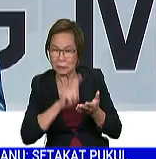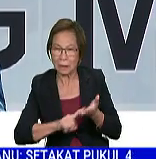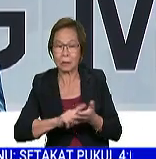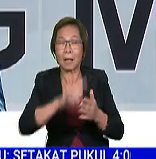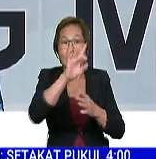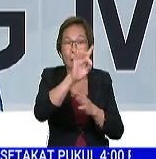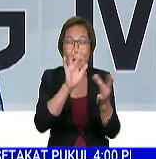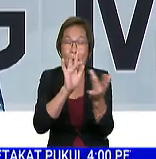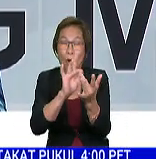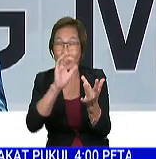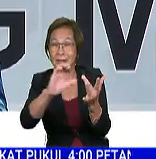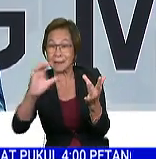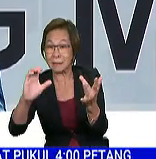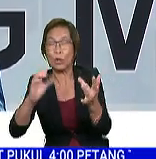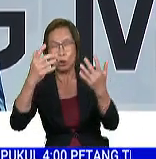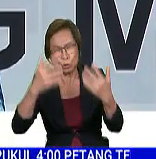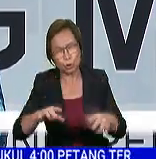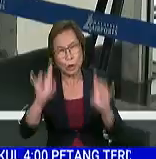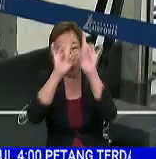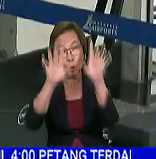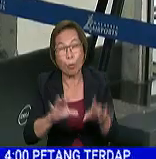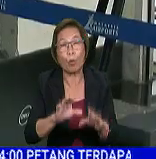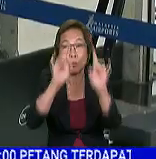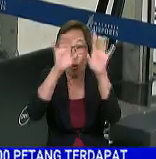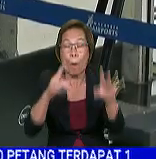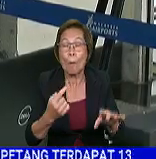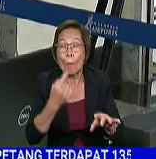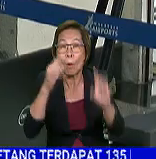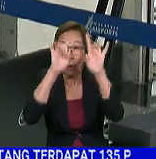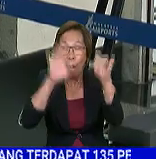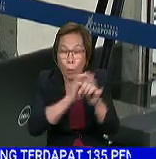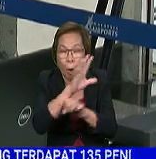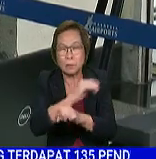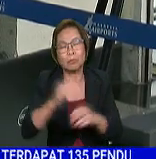8 kontak rapat pelajar terbabit telah menjalani ujian saringan COVID-19 dan